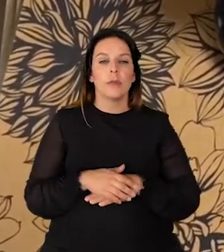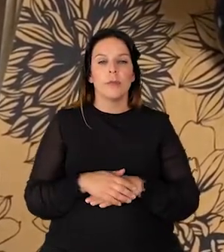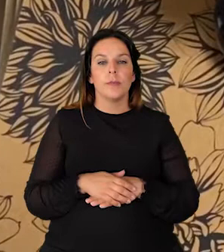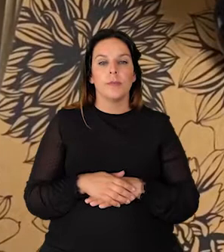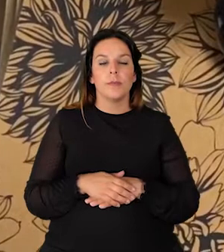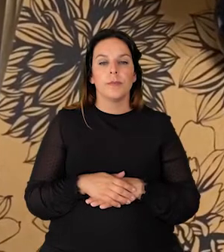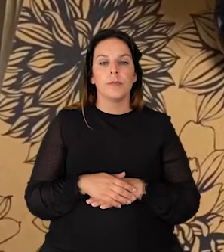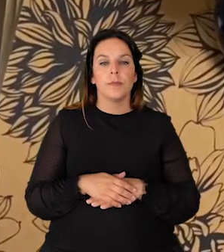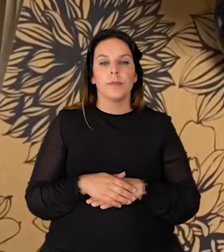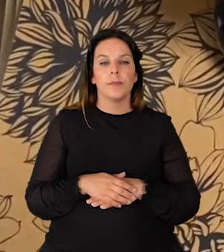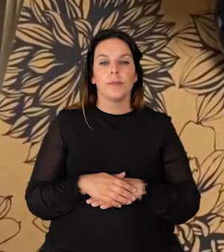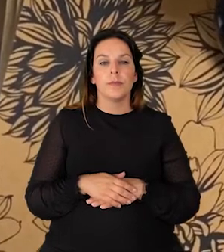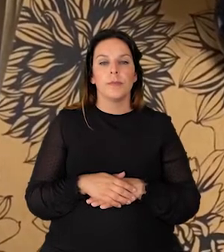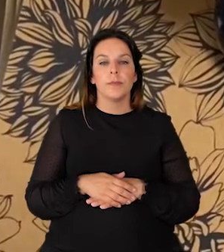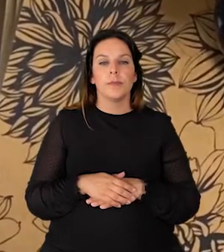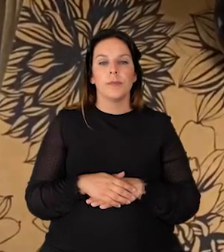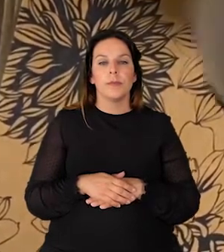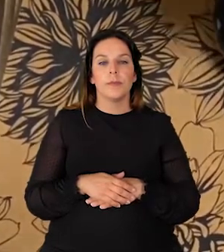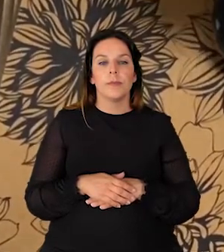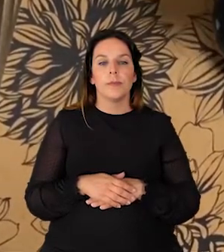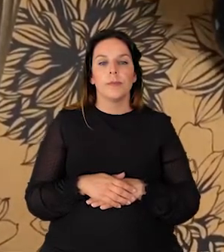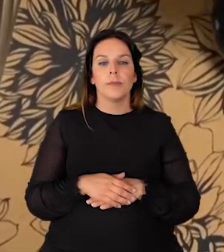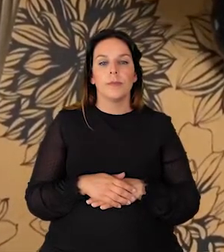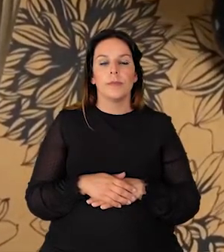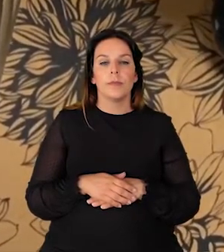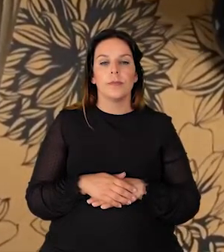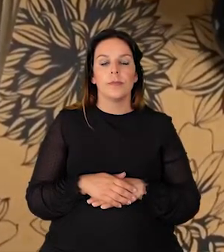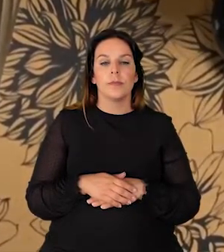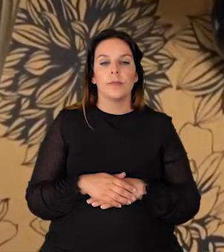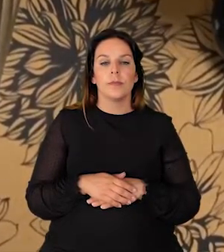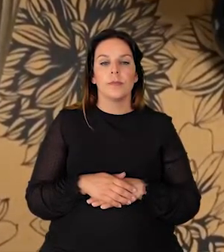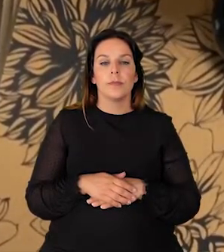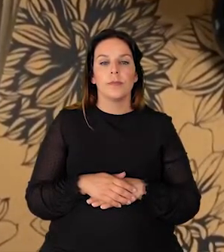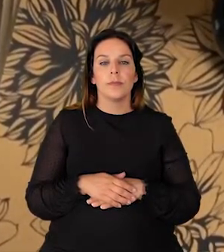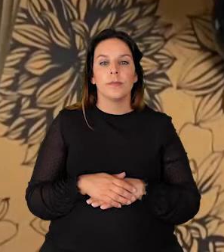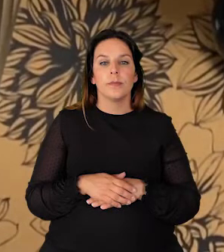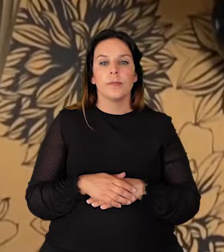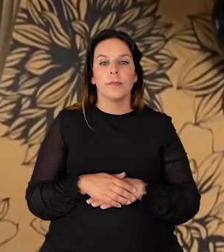końca, żeby wszystkie elementy trzymały się razem.